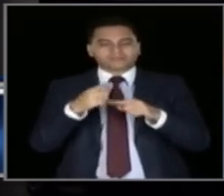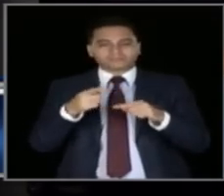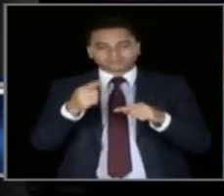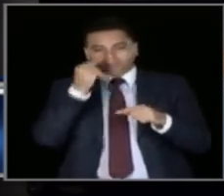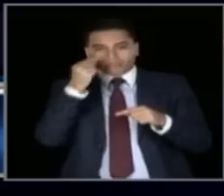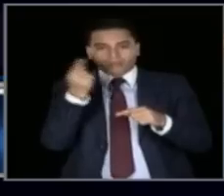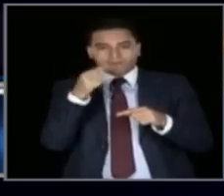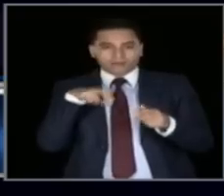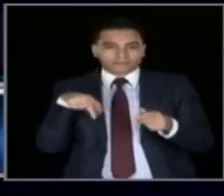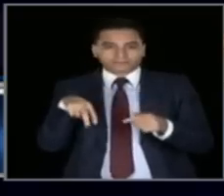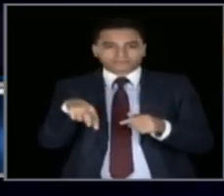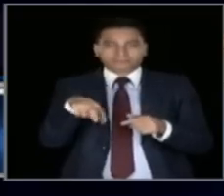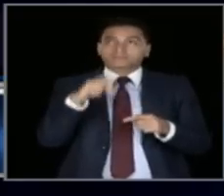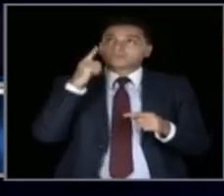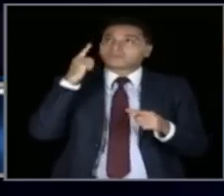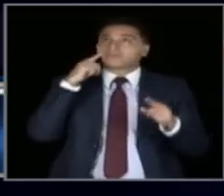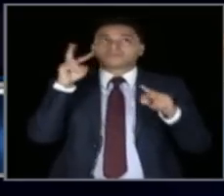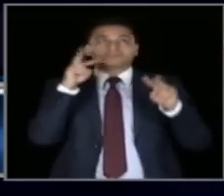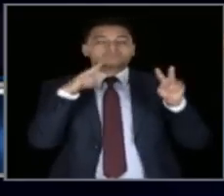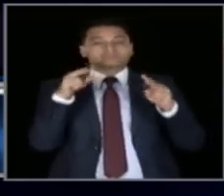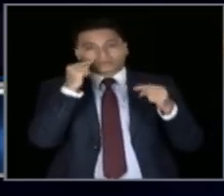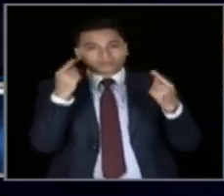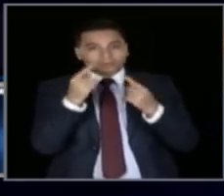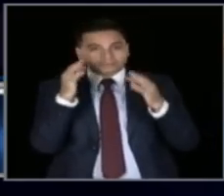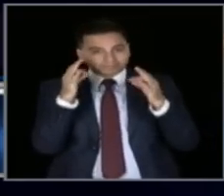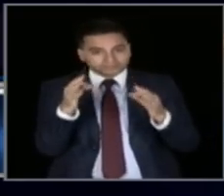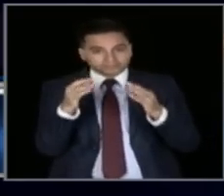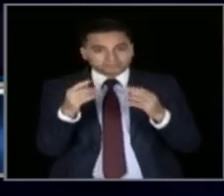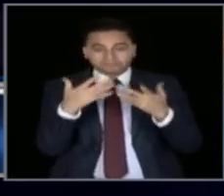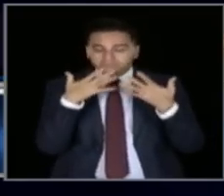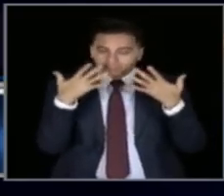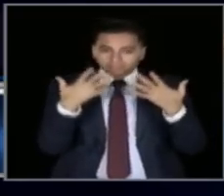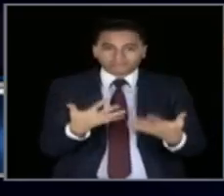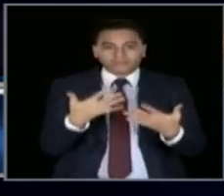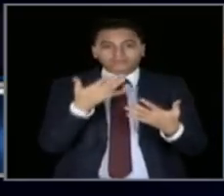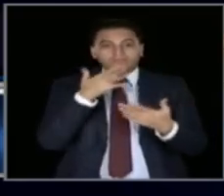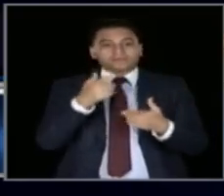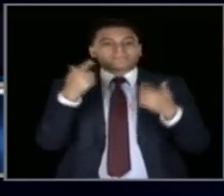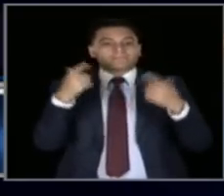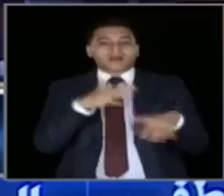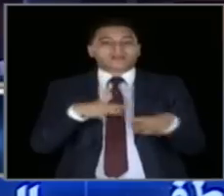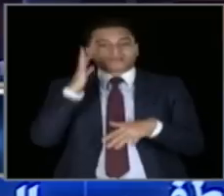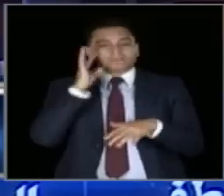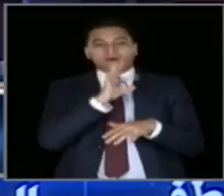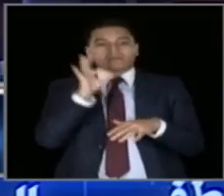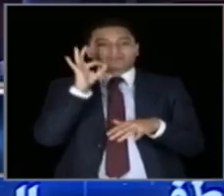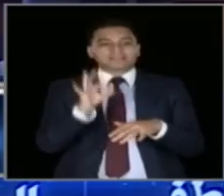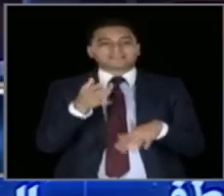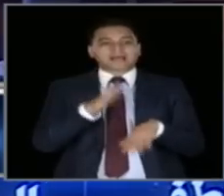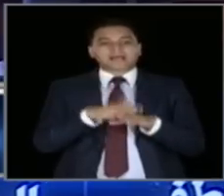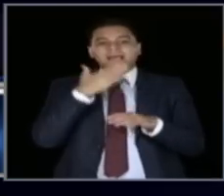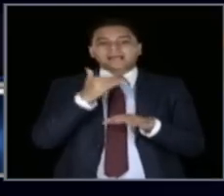مناظر وعجائب طبيعية قمة في الجمال، بلد مشهورة بجمال